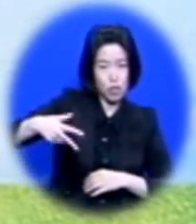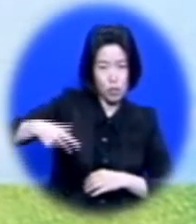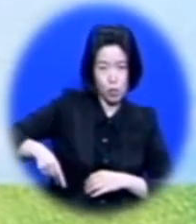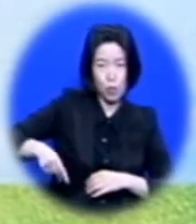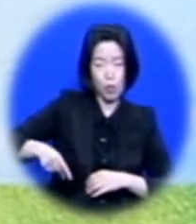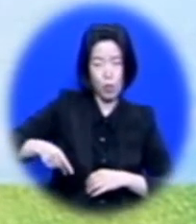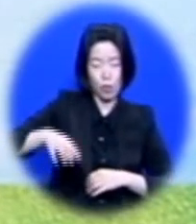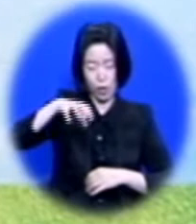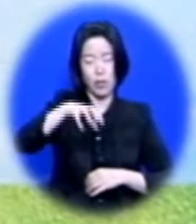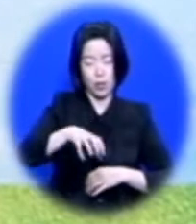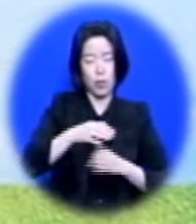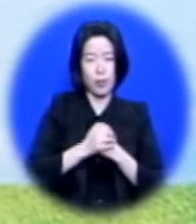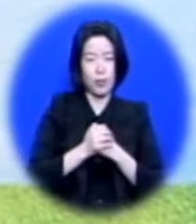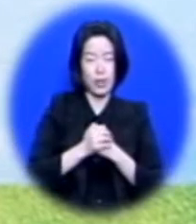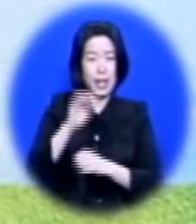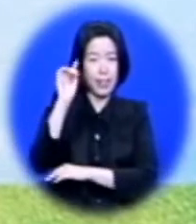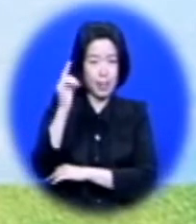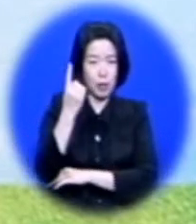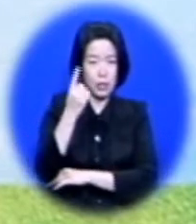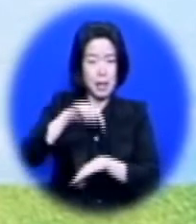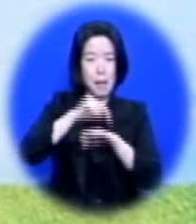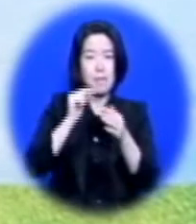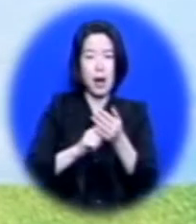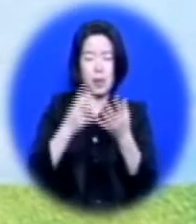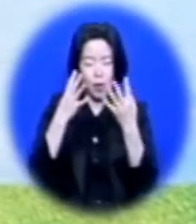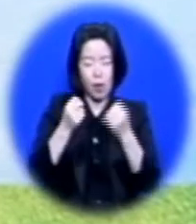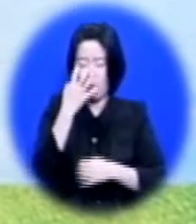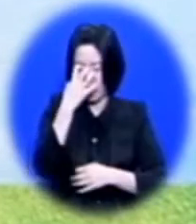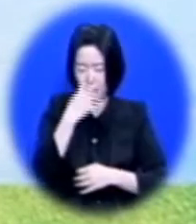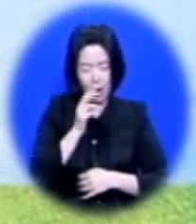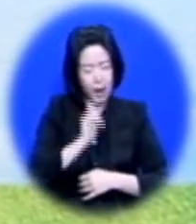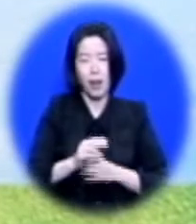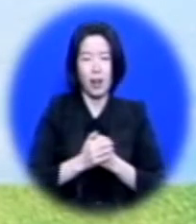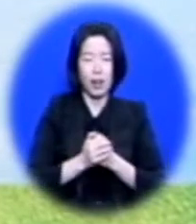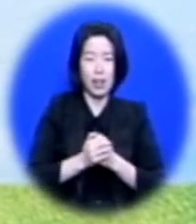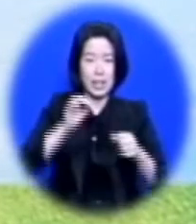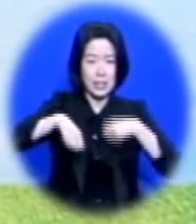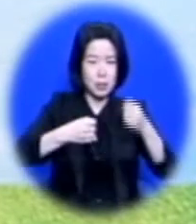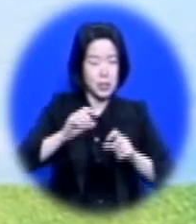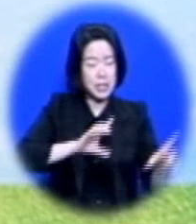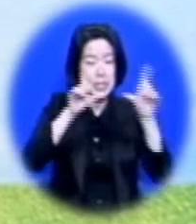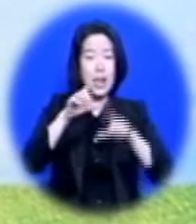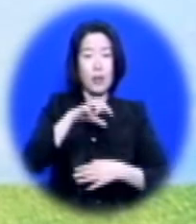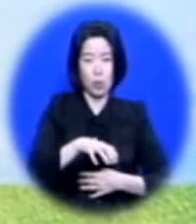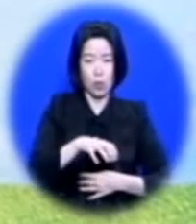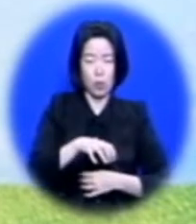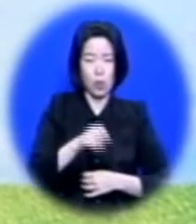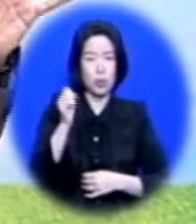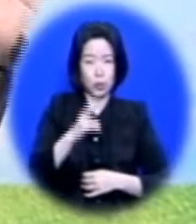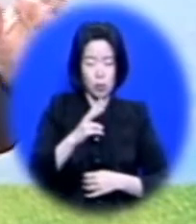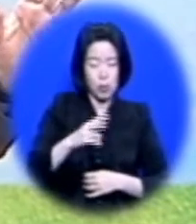예 그러니 다윗의 심정이 얼마나 비참해 있겠읍니다 짐승들이 나 사는 곳 그저